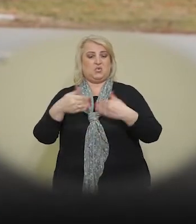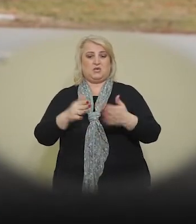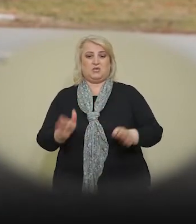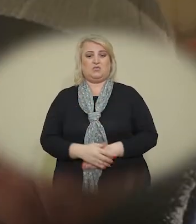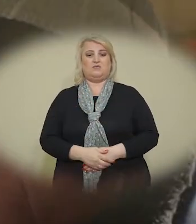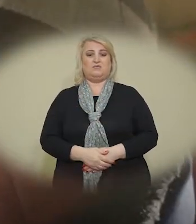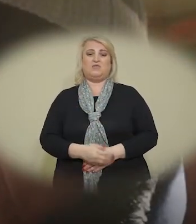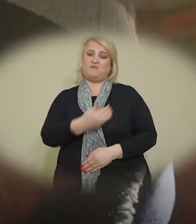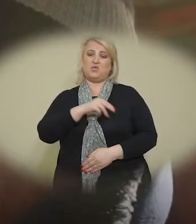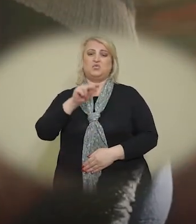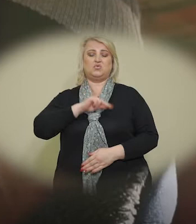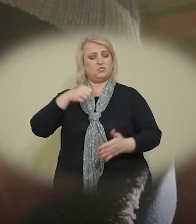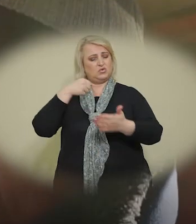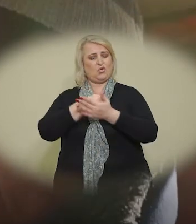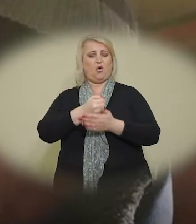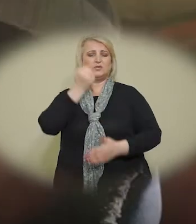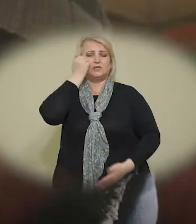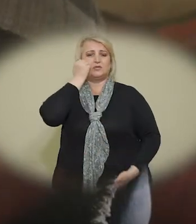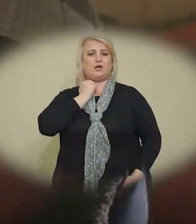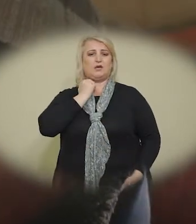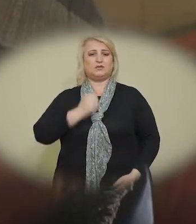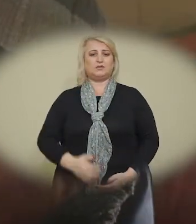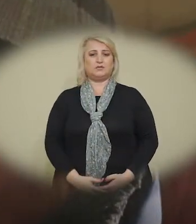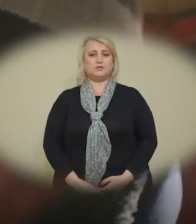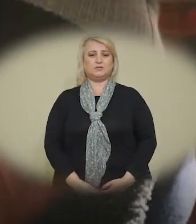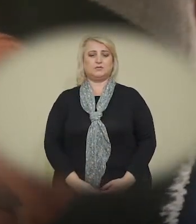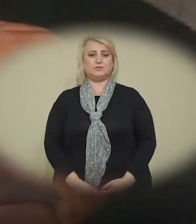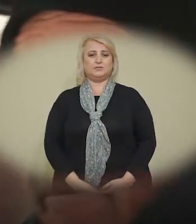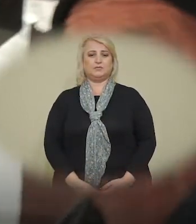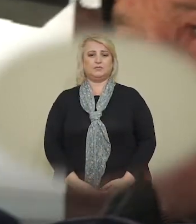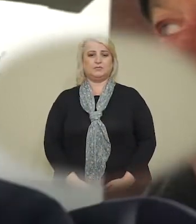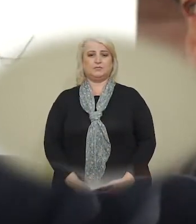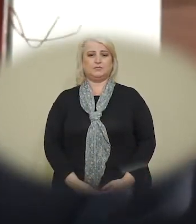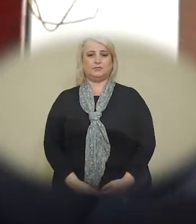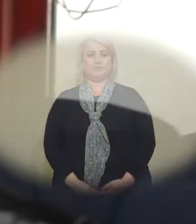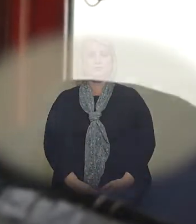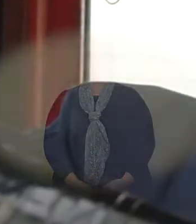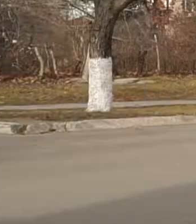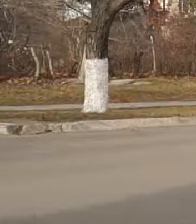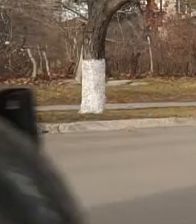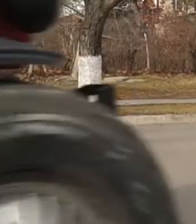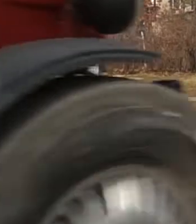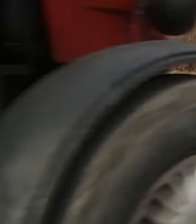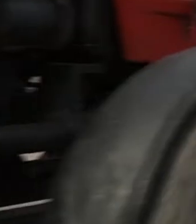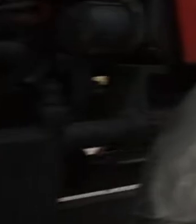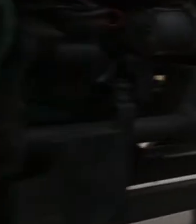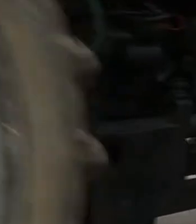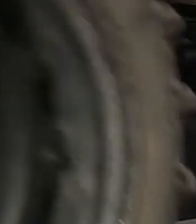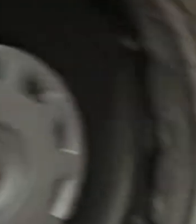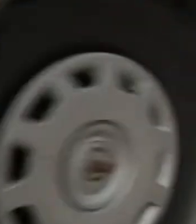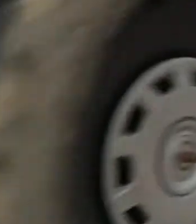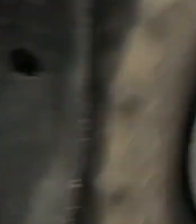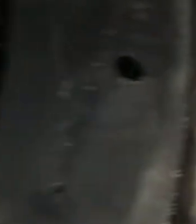devenim lucrări spune concret purtat până pe net A